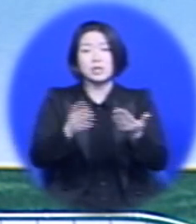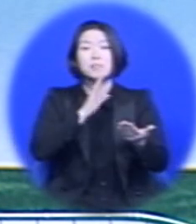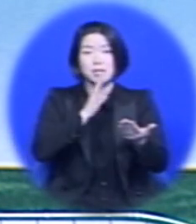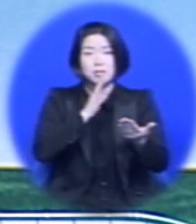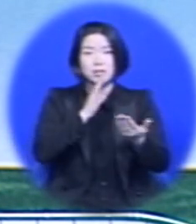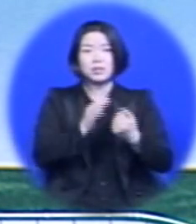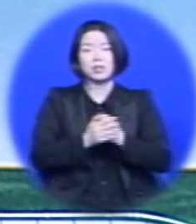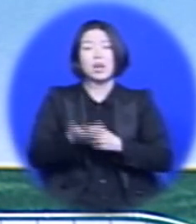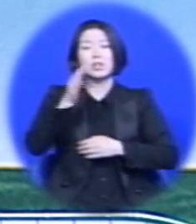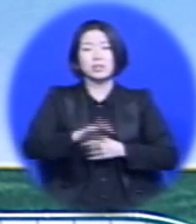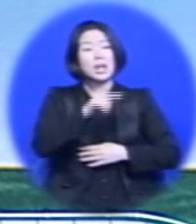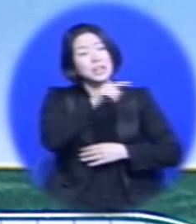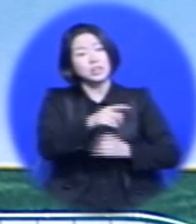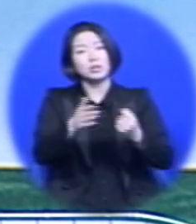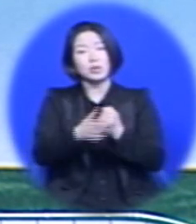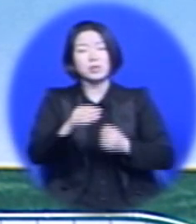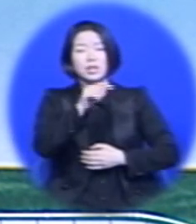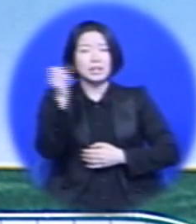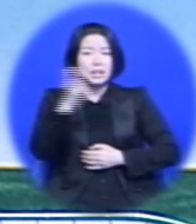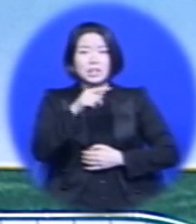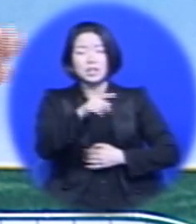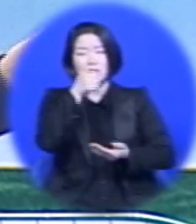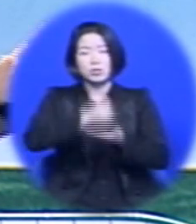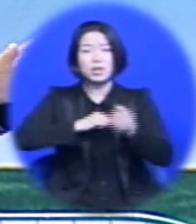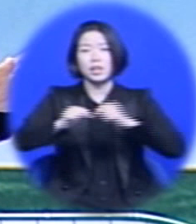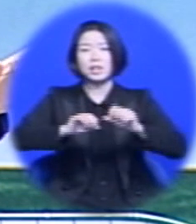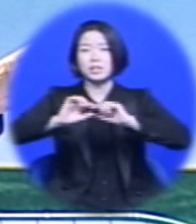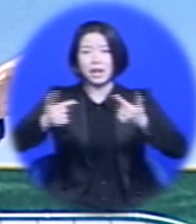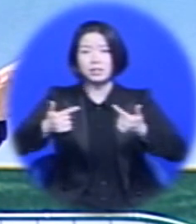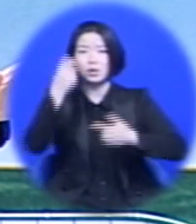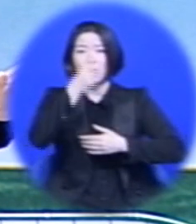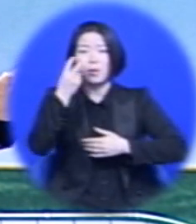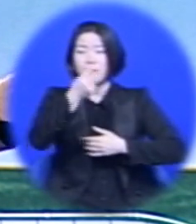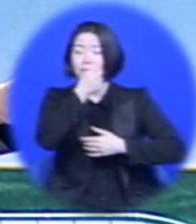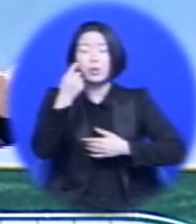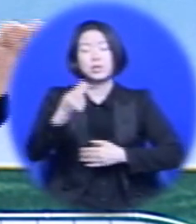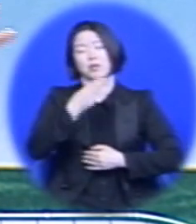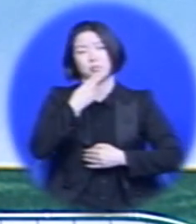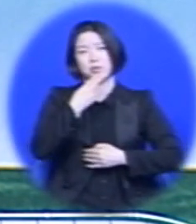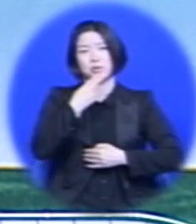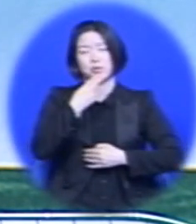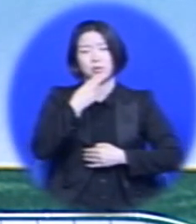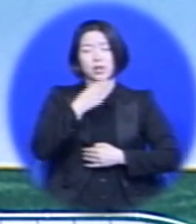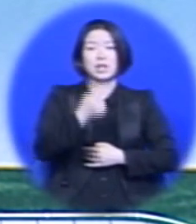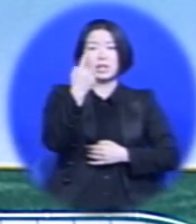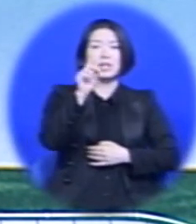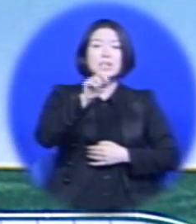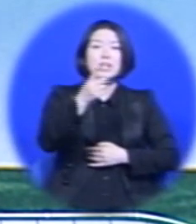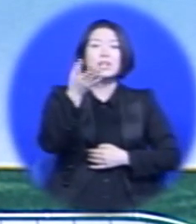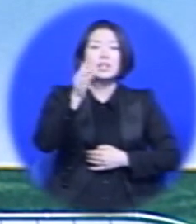있겠지 그러나 그것 때문에 그가 다시는 죄를 안질을 거라는 보장은 없습니다 일만 달란트